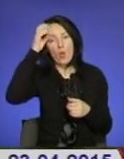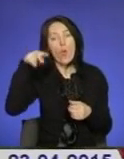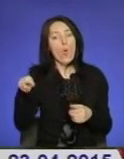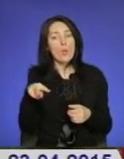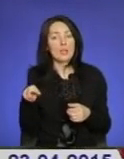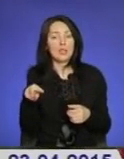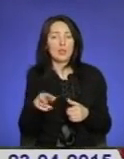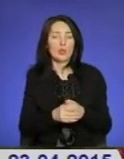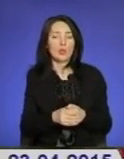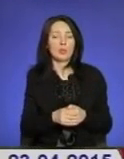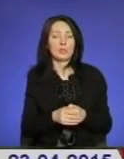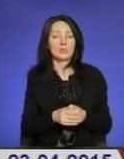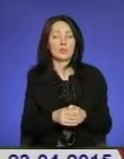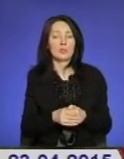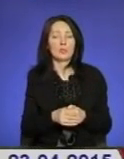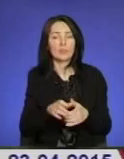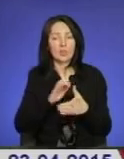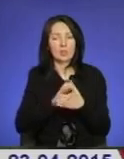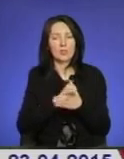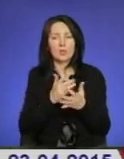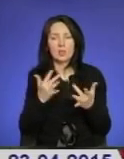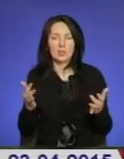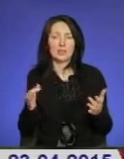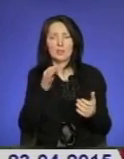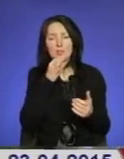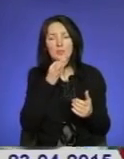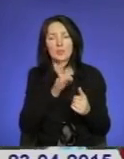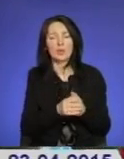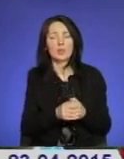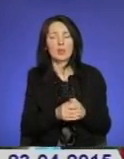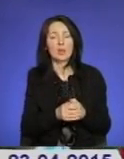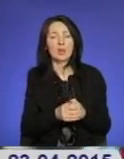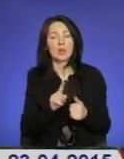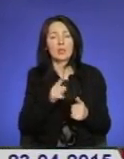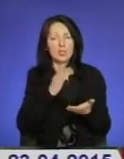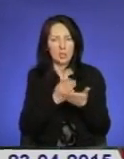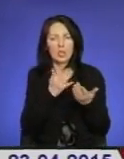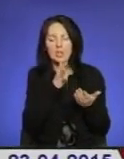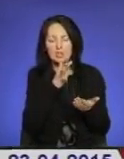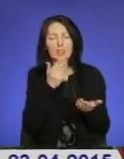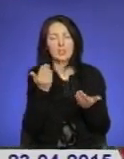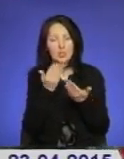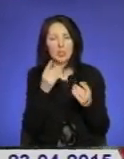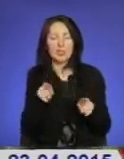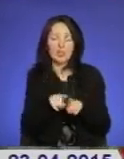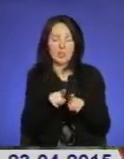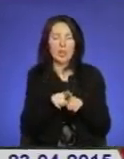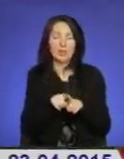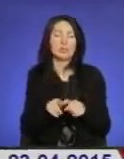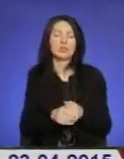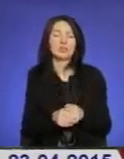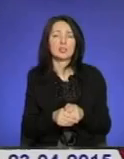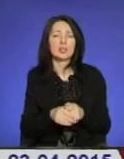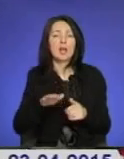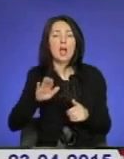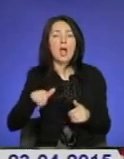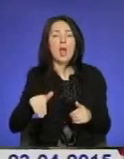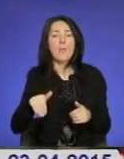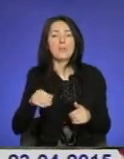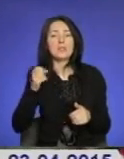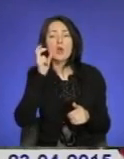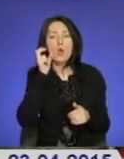літературу. Ну, знайомиться різні вподобання. А чи має час читати? Так. У нас після